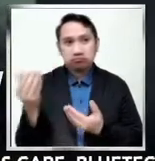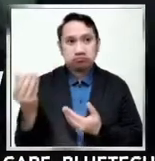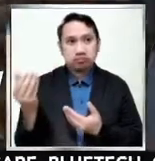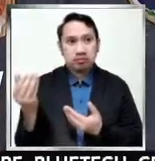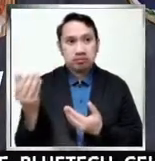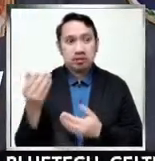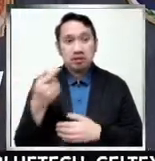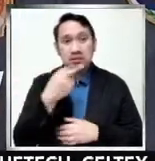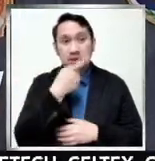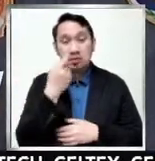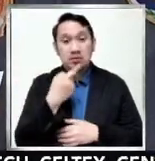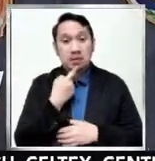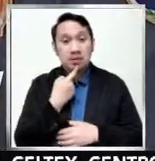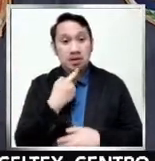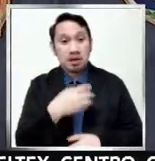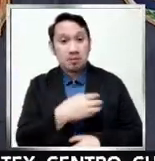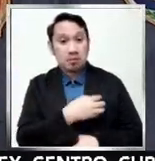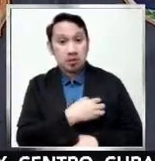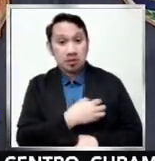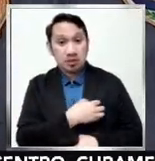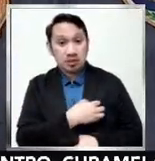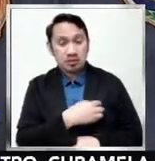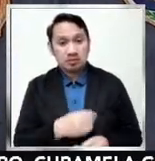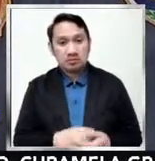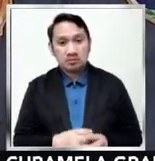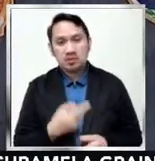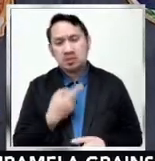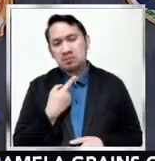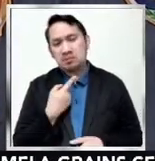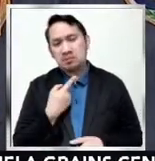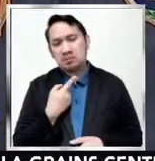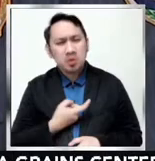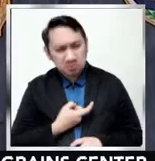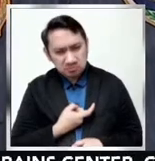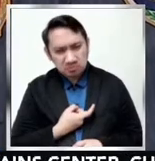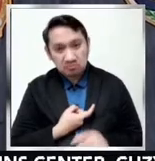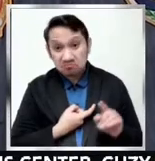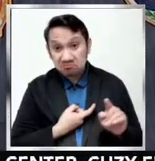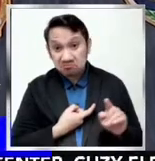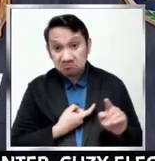pulisya. Inamin niya dahil nga sumama ang loob niya. Dahil nga sa tuwing